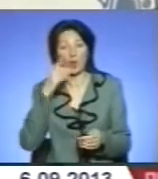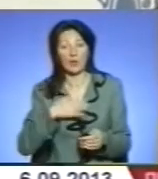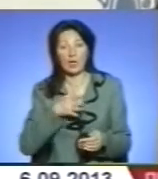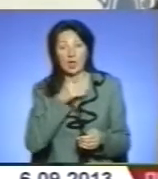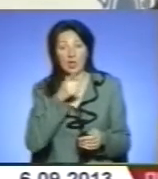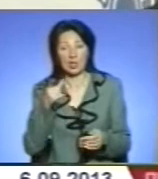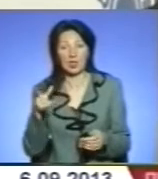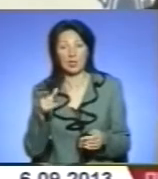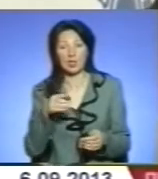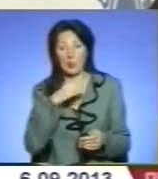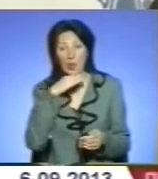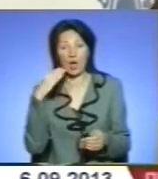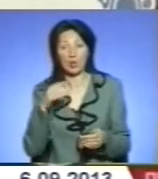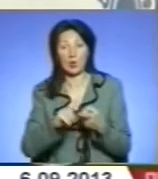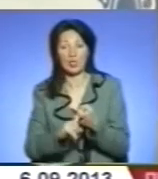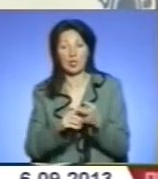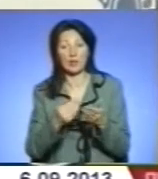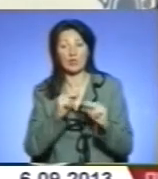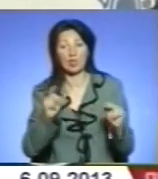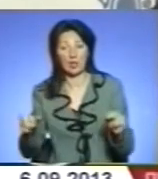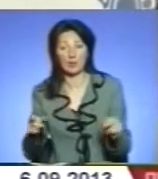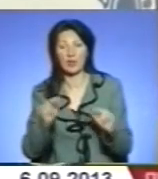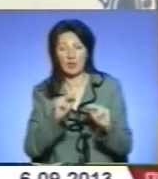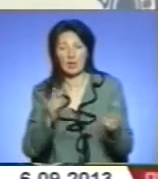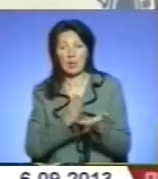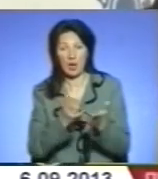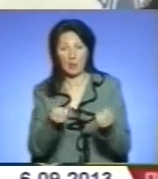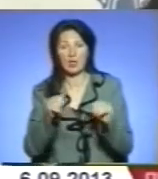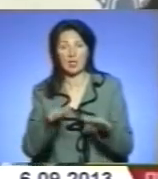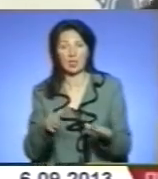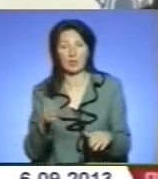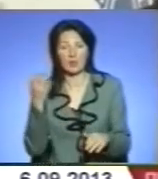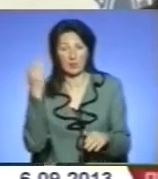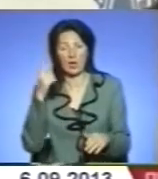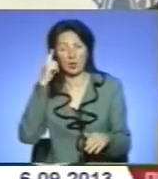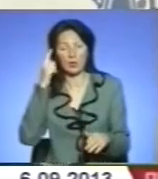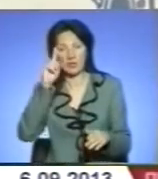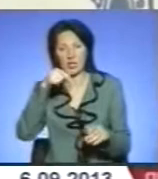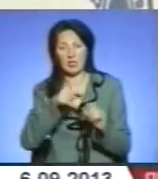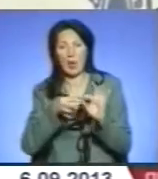вчителів. Все-таки вчитель повинен приймати рішення. Колись, я думаю, ви знаєте вислів Бісмарка, якби